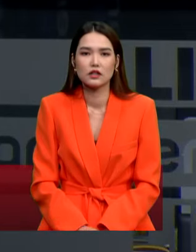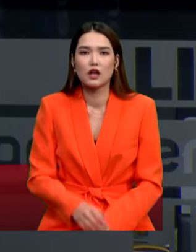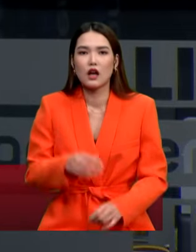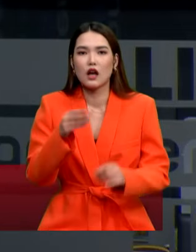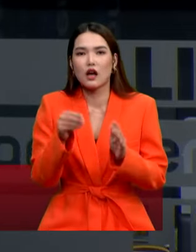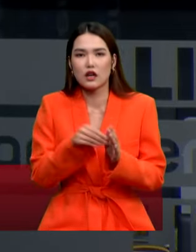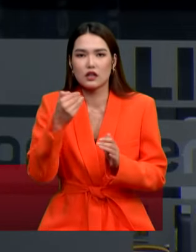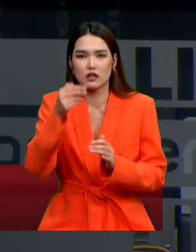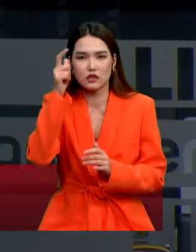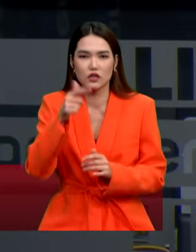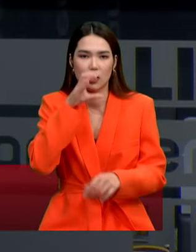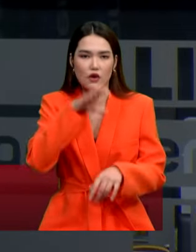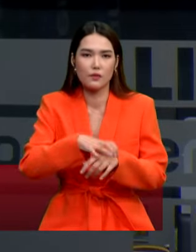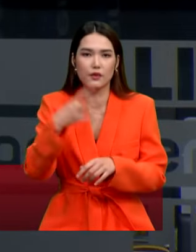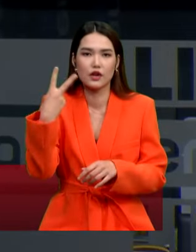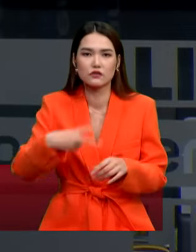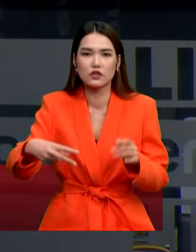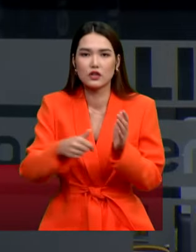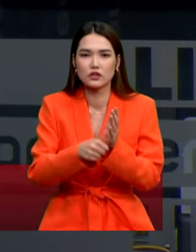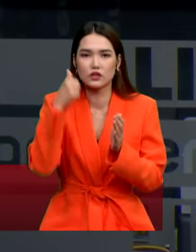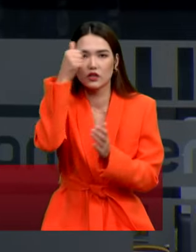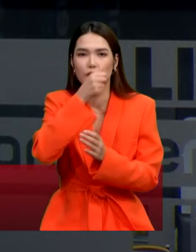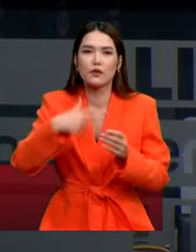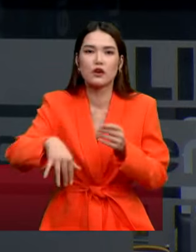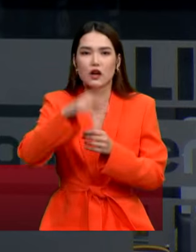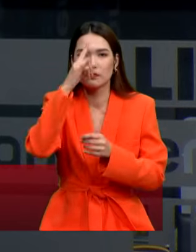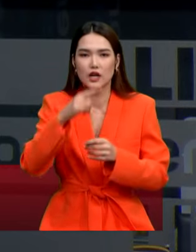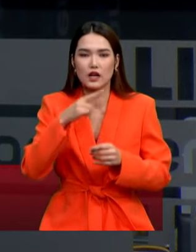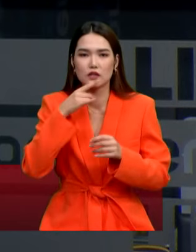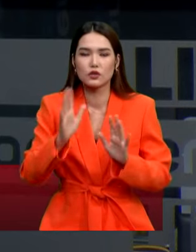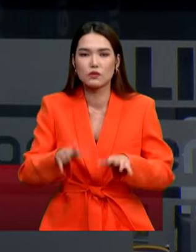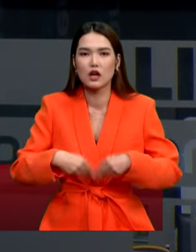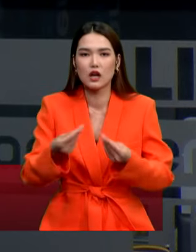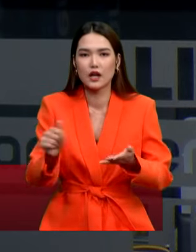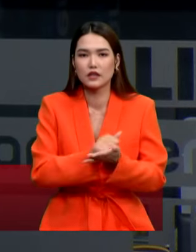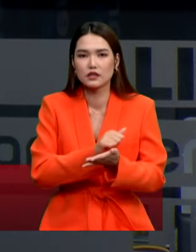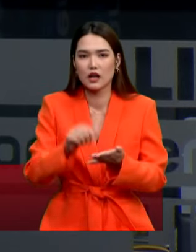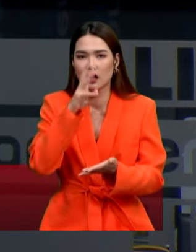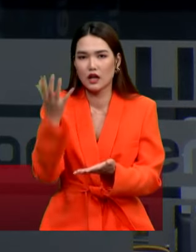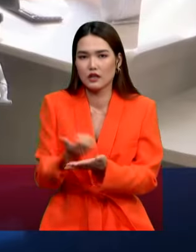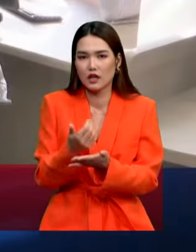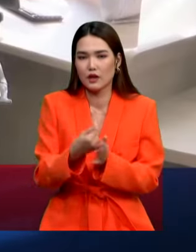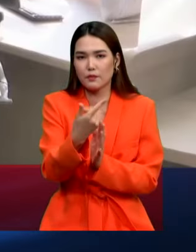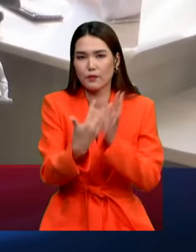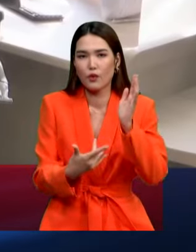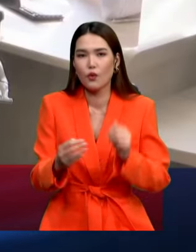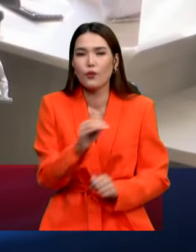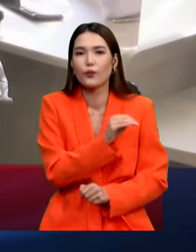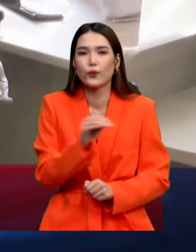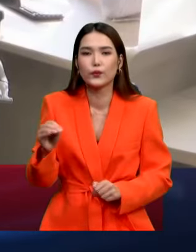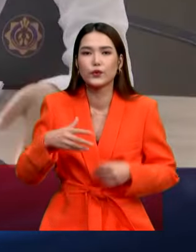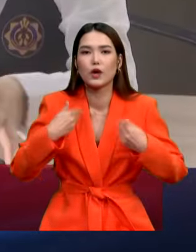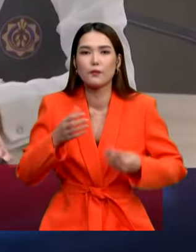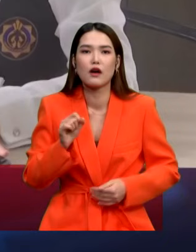Коррумпированных чиновников выявят в 2026 году, когда все казахстанцы представят декларацию о доходах. Об этом заявил официальный представитель Интикора.